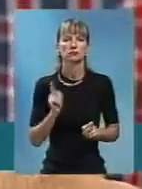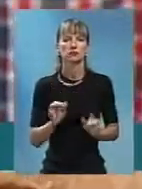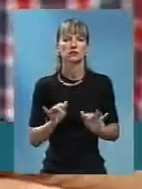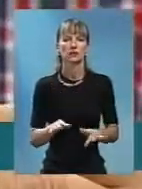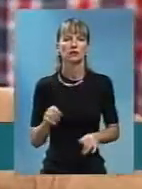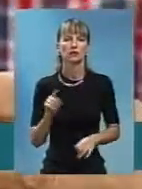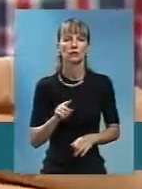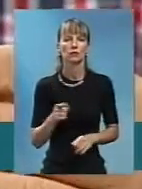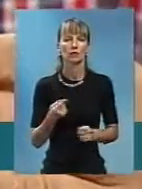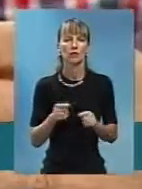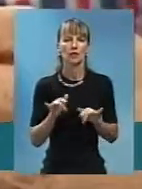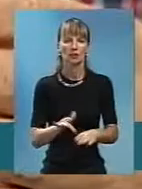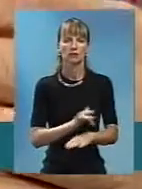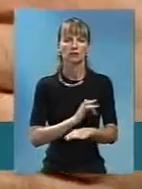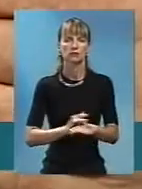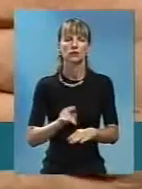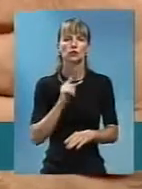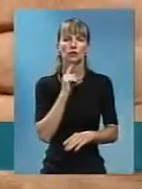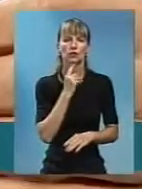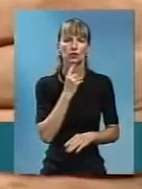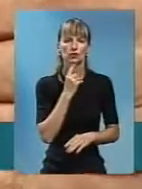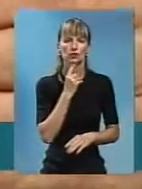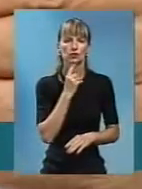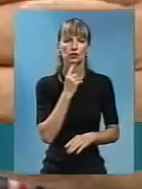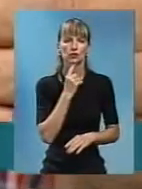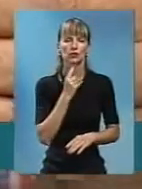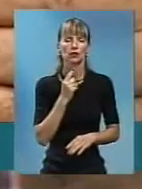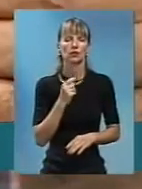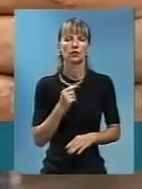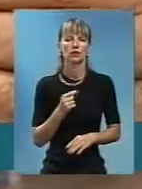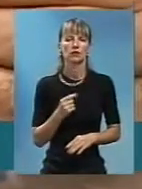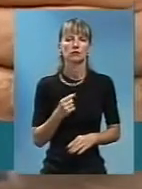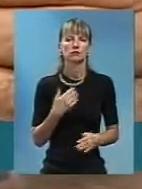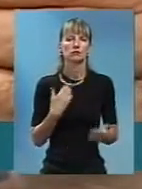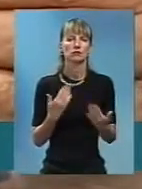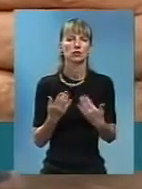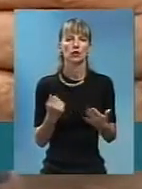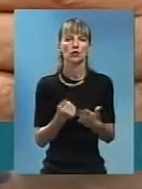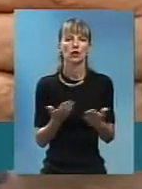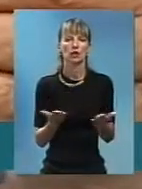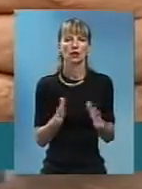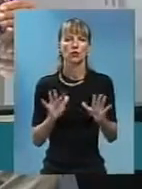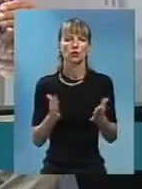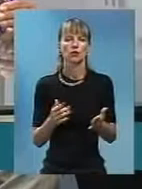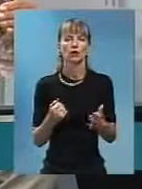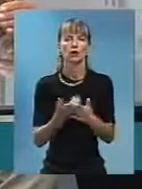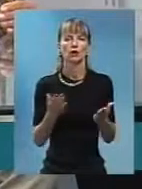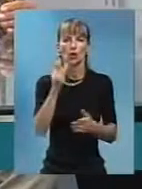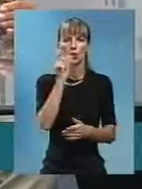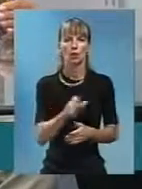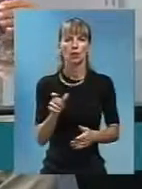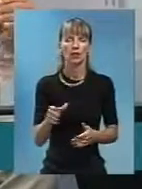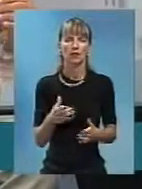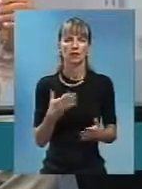вся знищена. Дуже важко атрибувати до якихось подій, до якихось осіб. Але